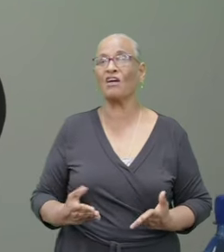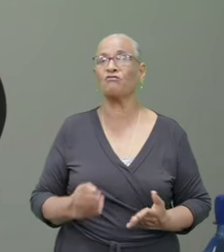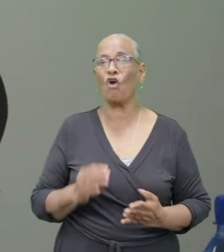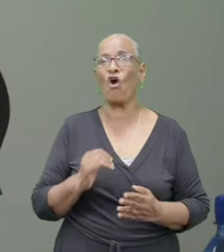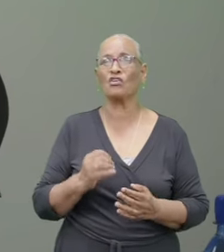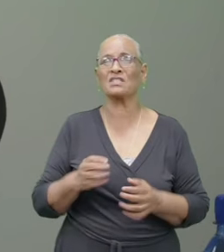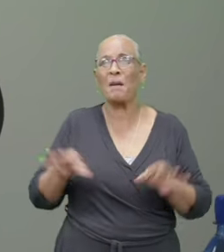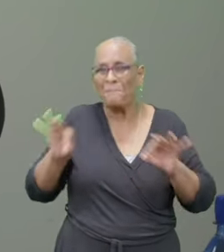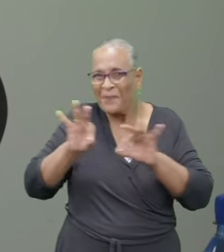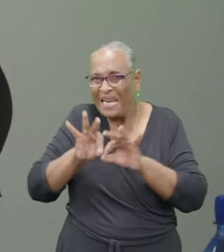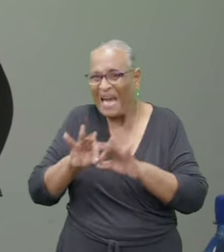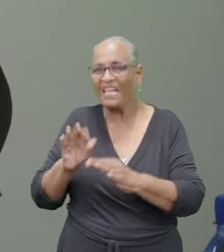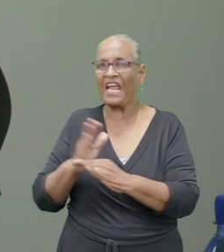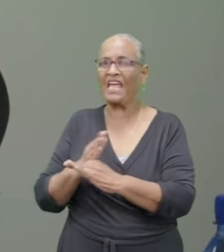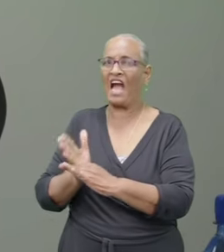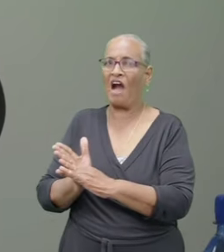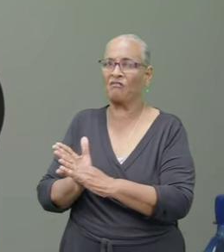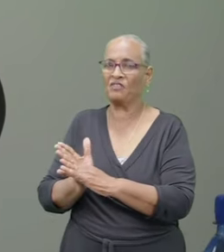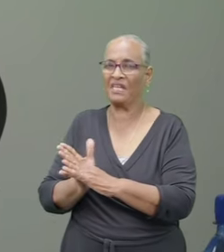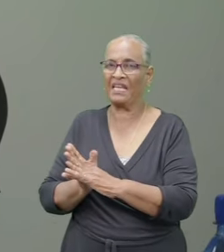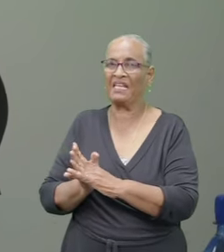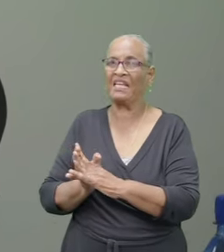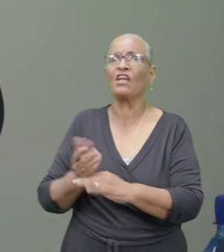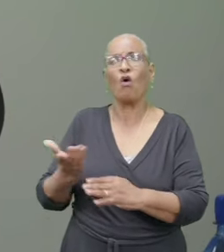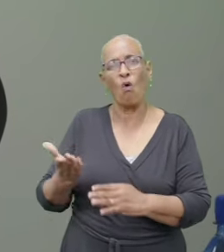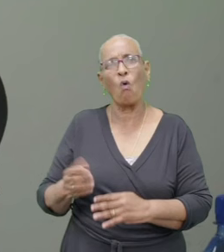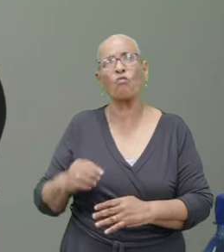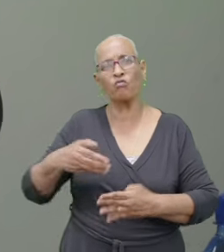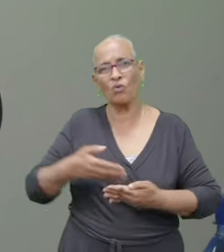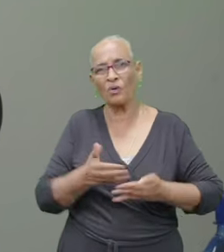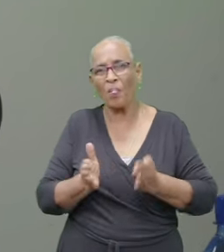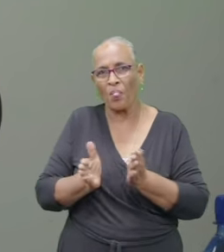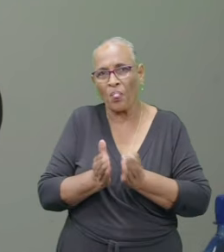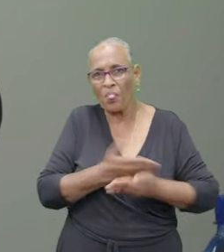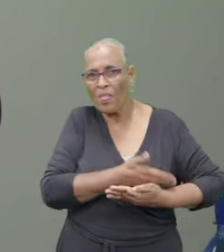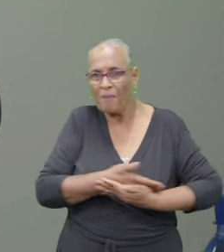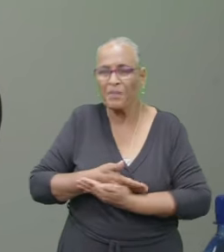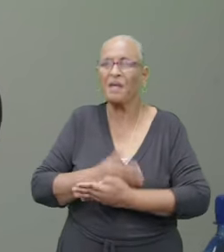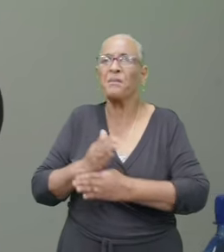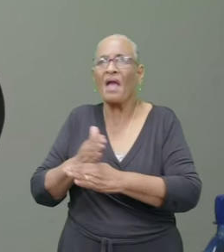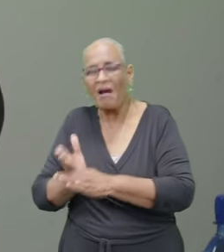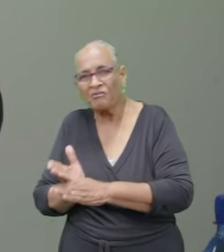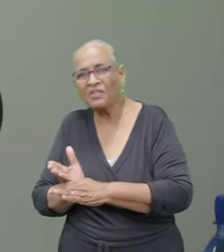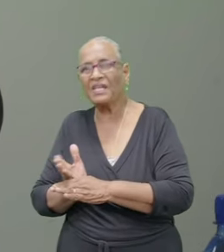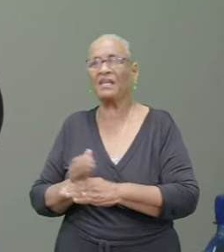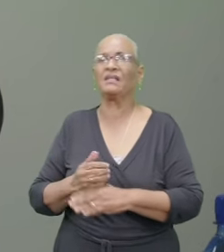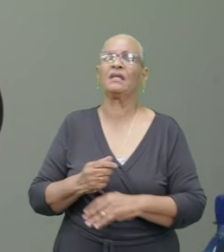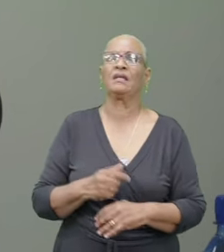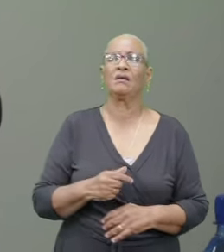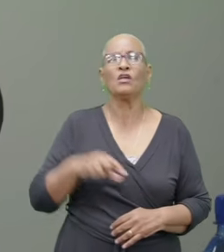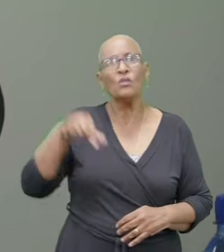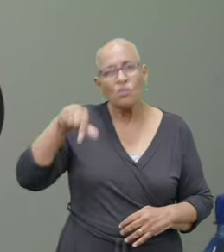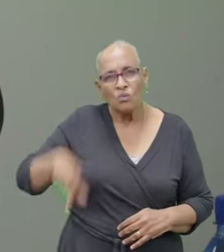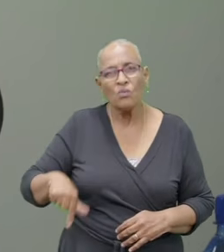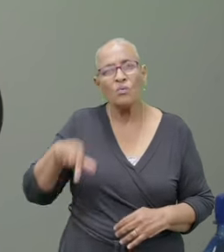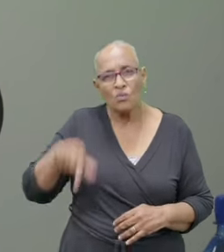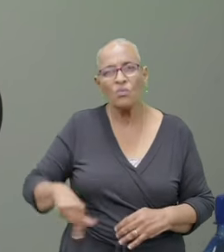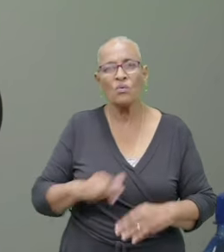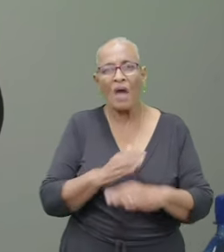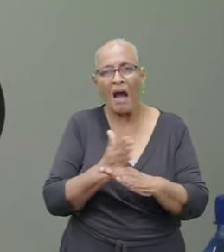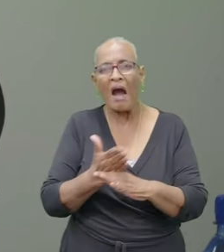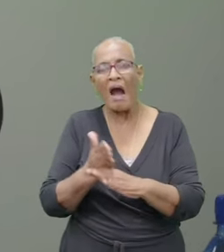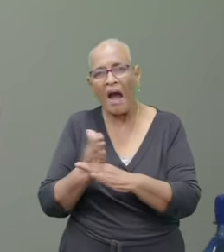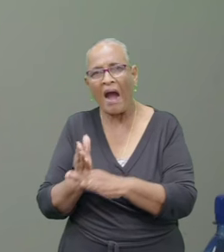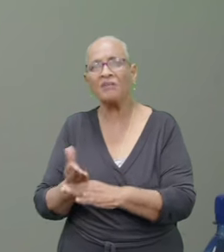de CCU afdeling en ook dus de NICU afdeling. Dus u begrijpt, het is voor ons zeer uitdagend. We blijven bezig, maar we